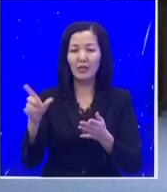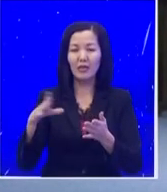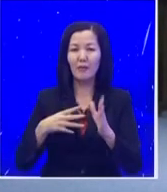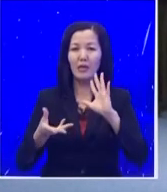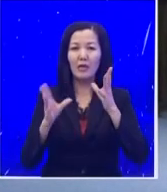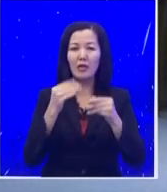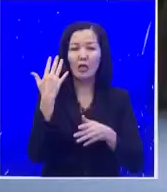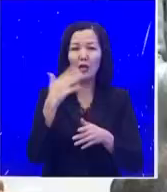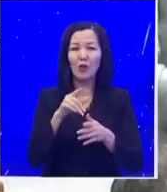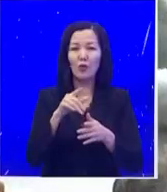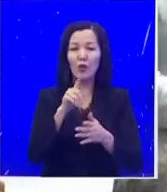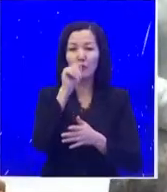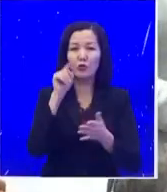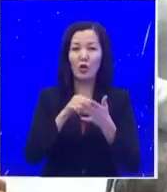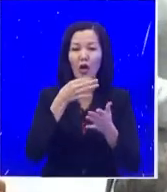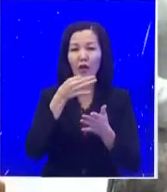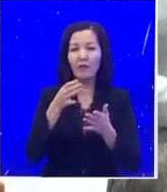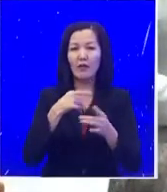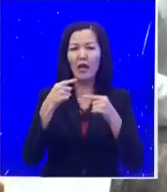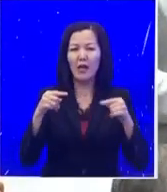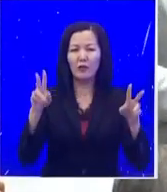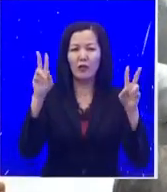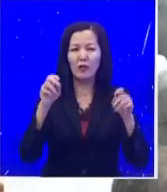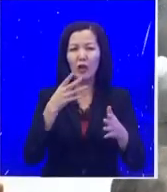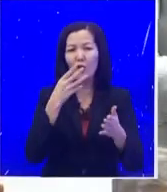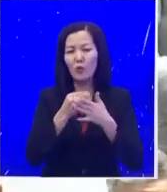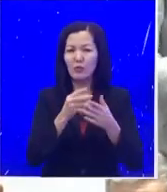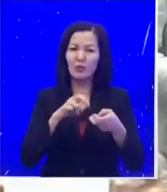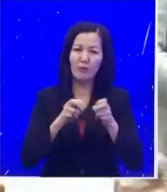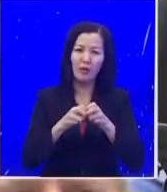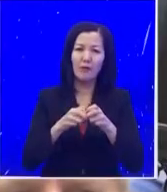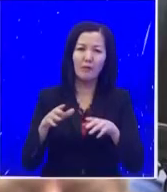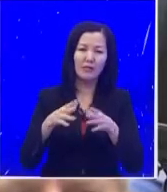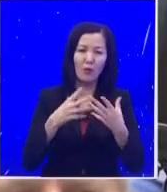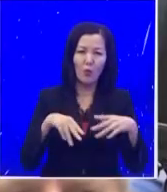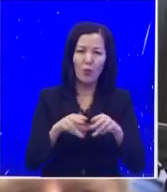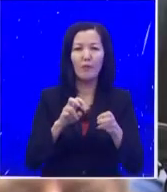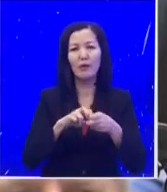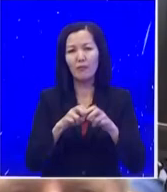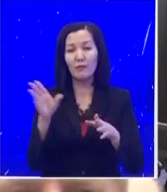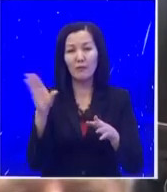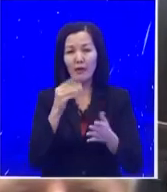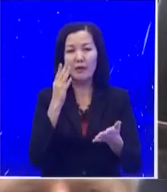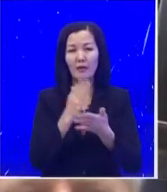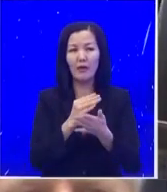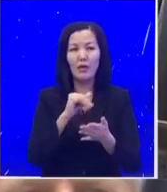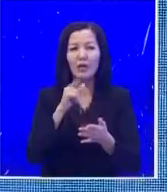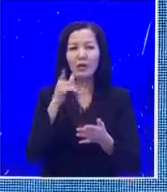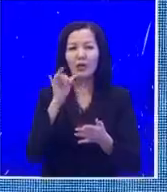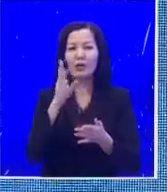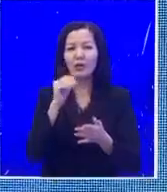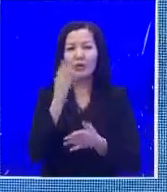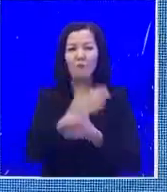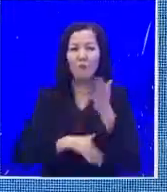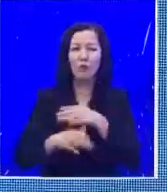аяғы 50-ге таяу сауал қойылды. Сан түрлі. Жеке бастан жалпы мүдде көздегендері көп. Бірі жігер мүгедектер ұйымының